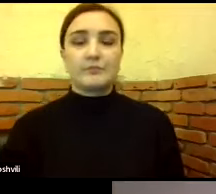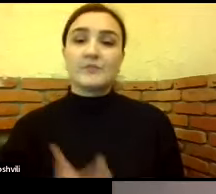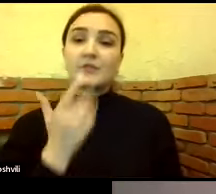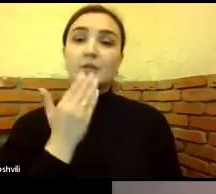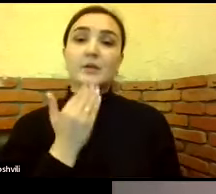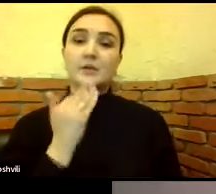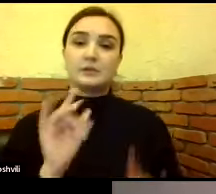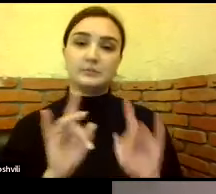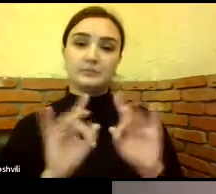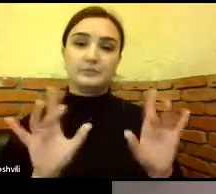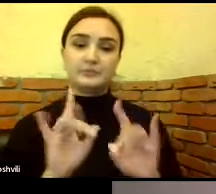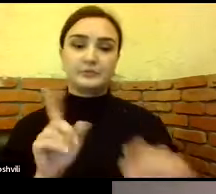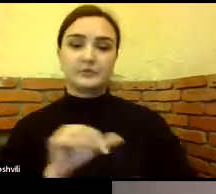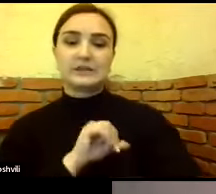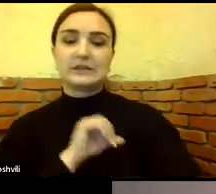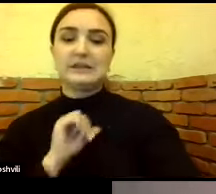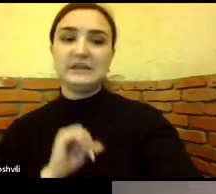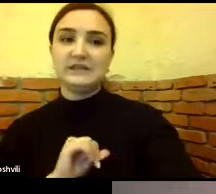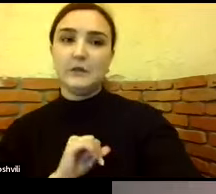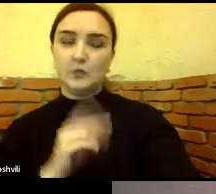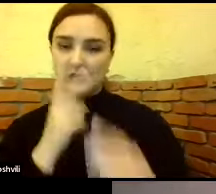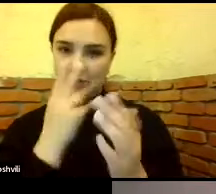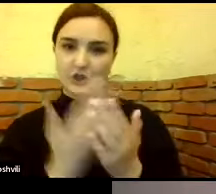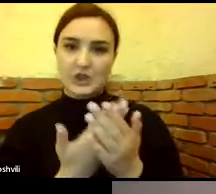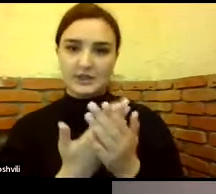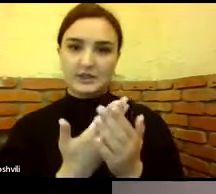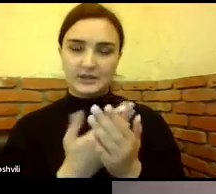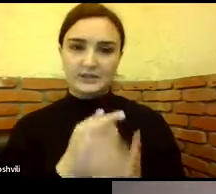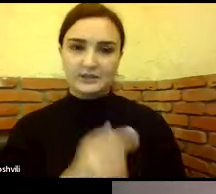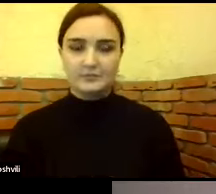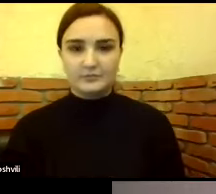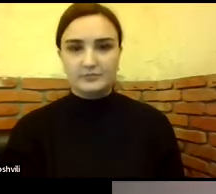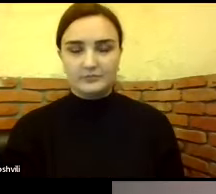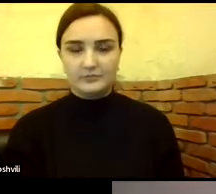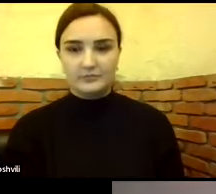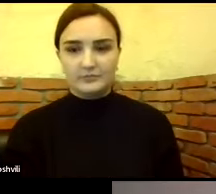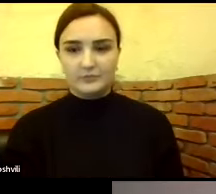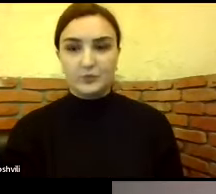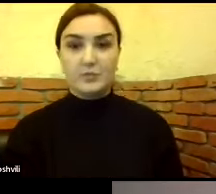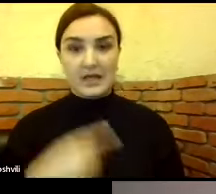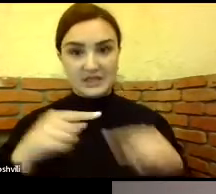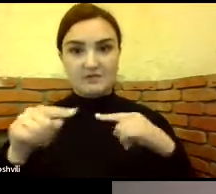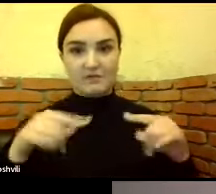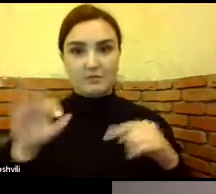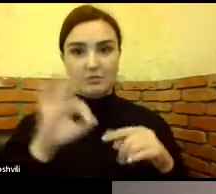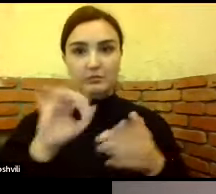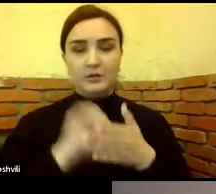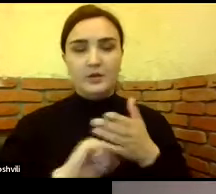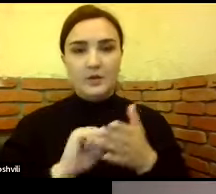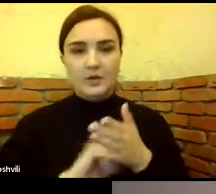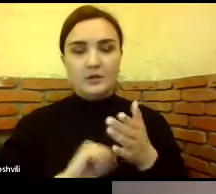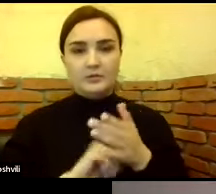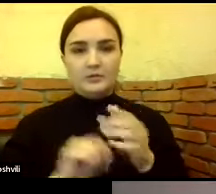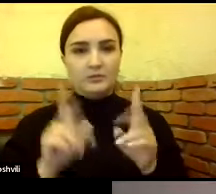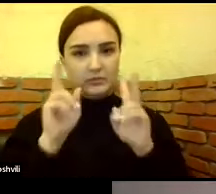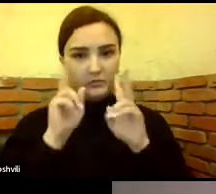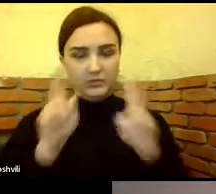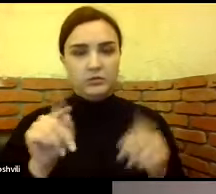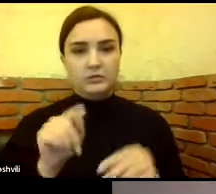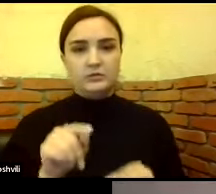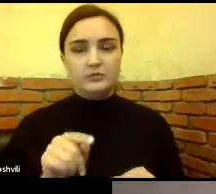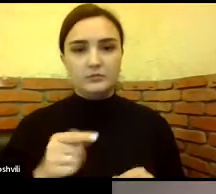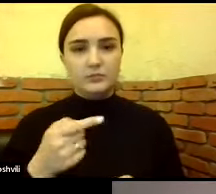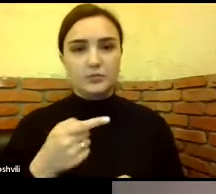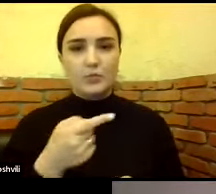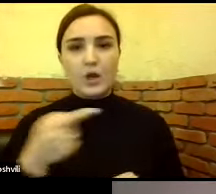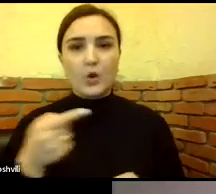აღხსნა რომ ეს რაღაც სიყვარულიც ჩანერგო ბავშვებში, ის რომ რაღაც ამ განსხვავების გამო კონკრეტული არ ვიცი უარყოფითი განცდა